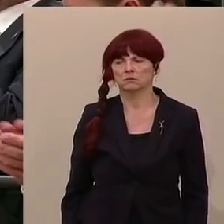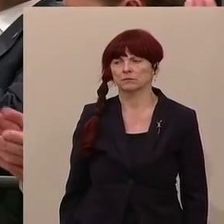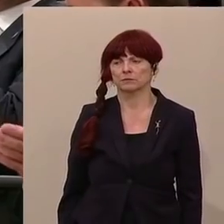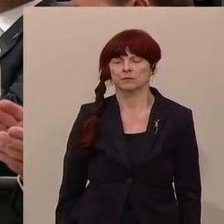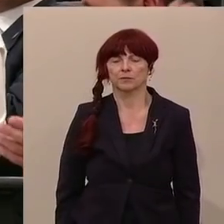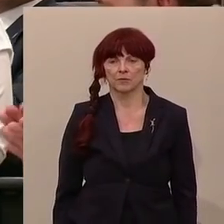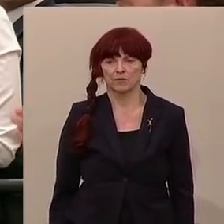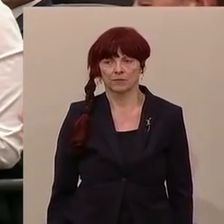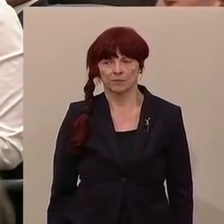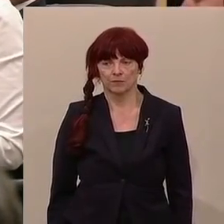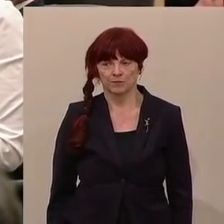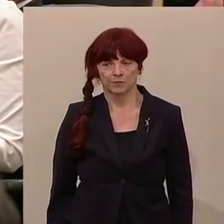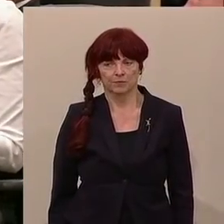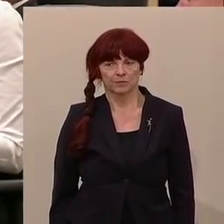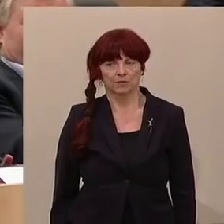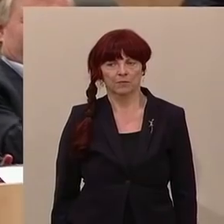So.